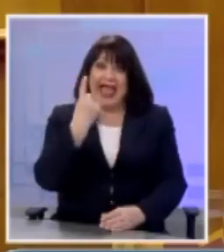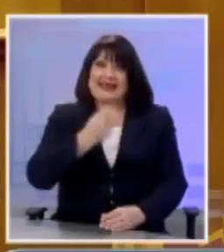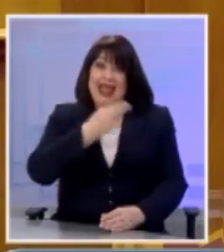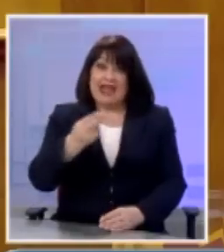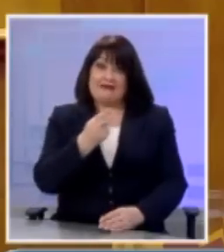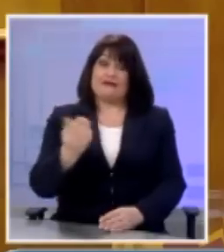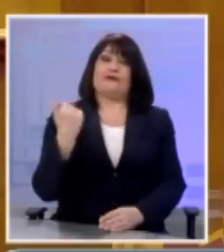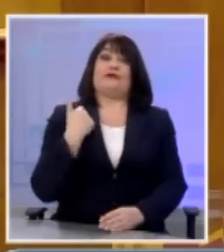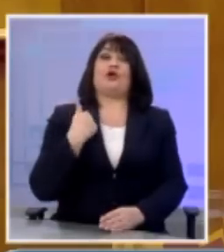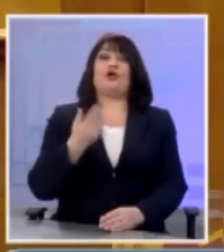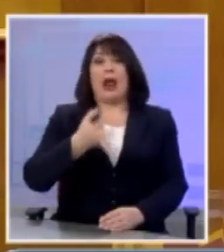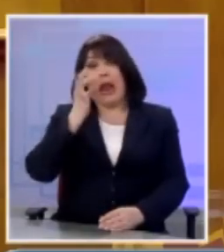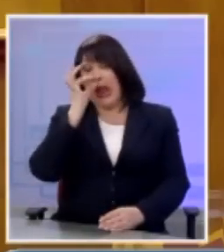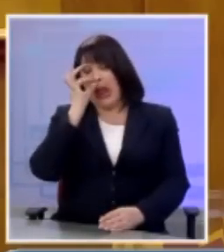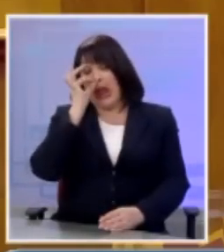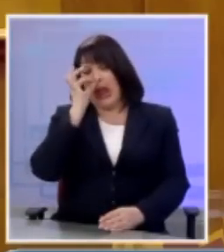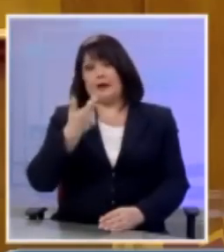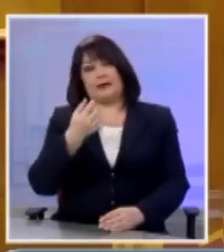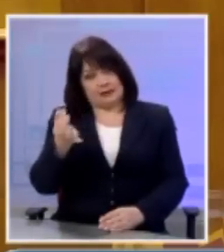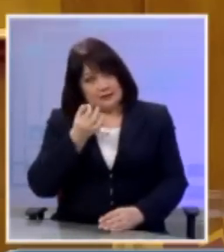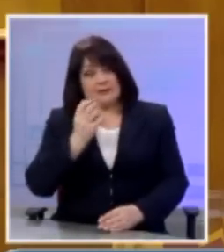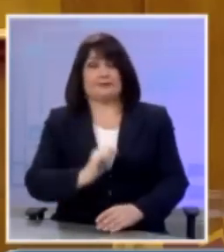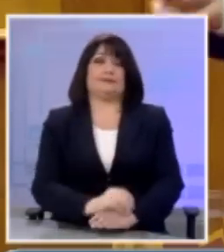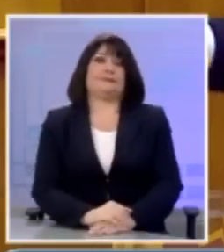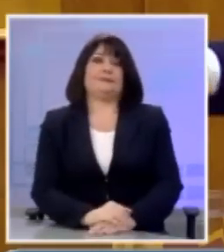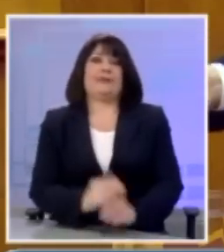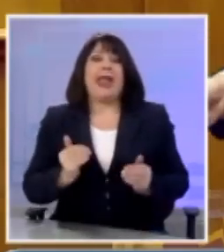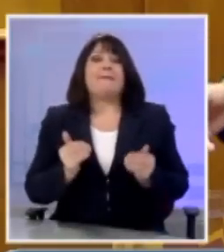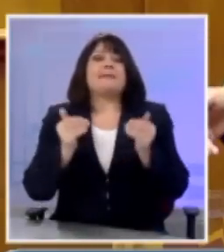έρθετε να με περάσετε χαλκά. Το μόνο που θα γίνει είναι επιμήκυνση του χρέους.